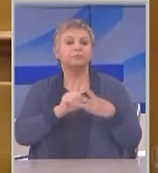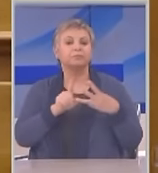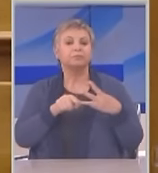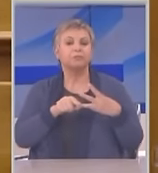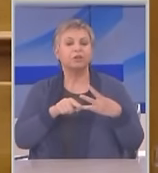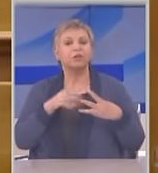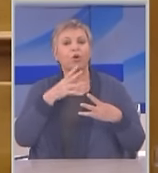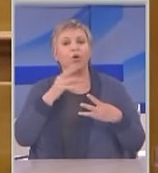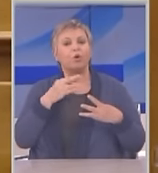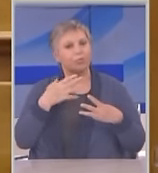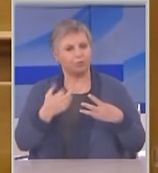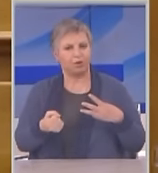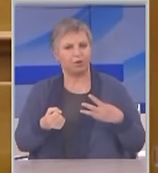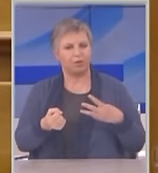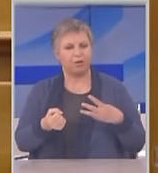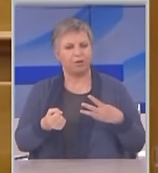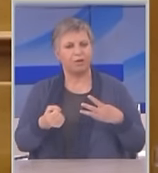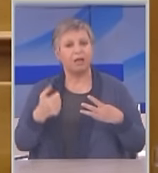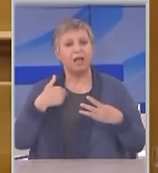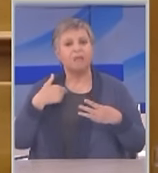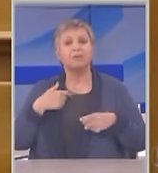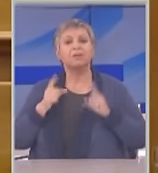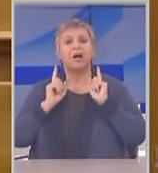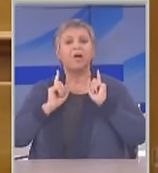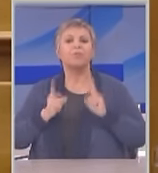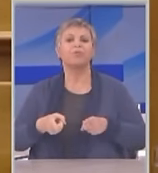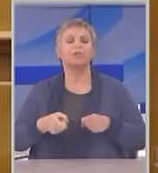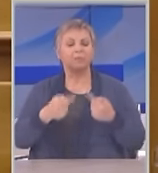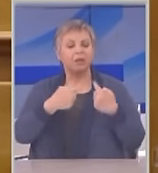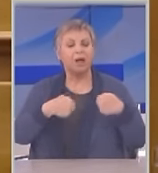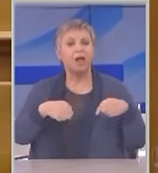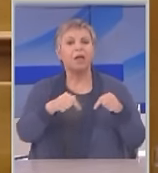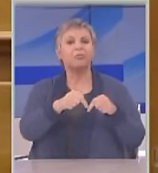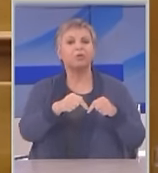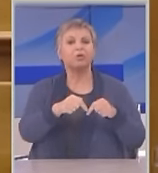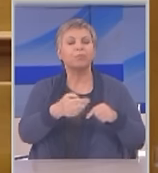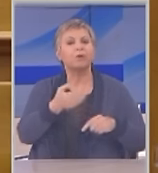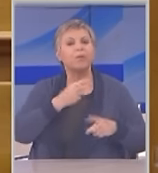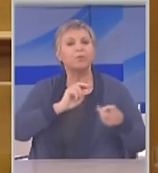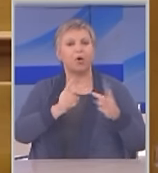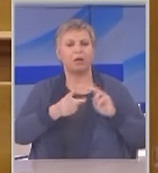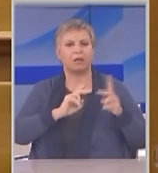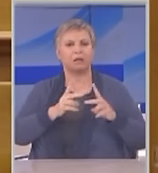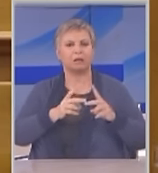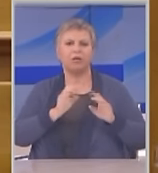οποίους αποφασίσαμε την προανακριτική επιτροπή με τόσο μεγάλη καθυστέρηση.